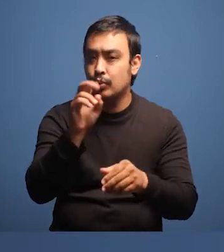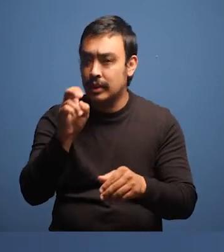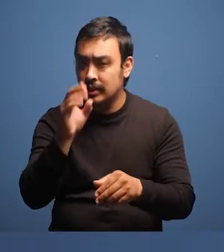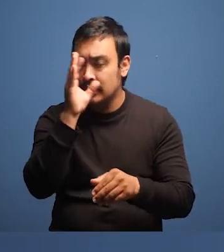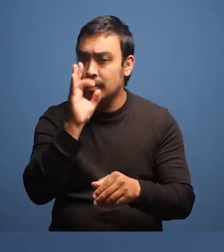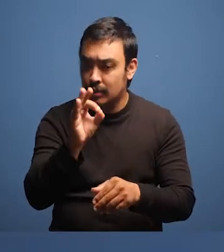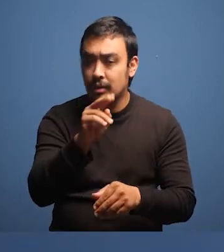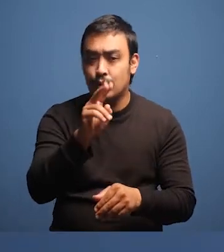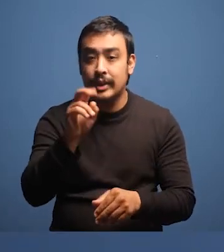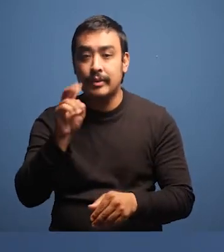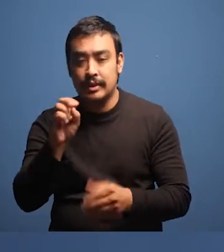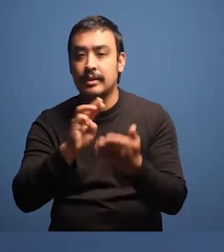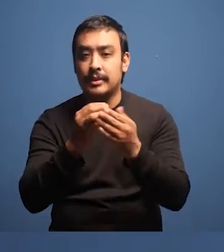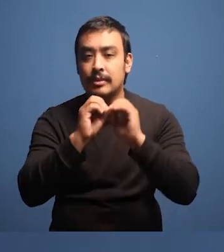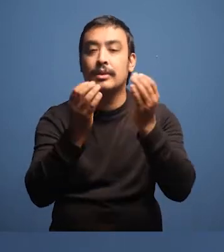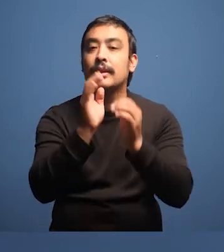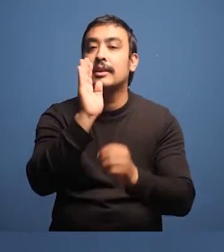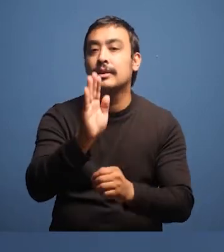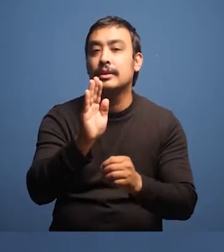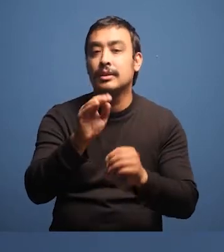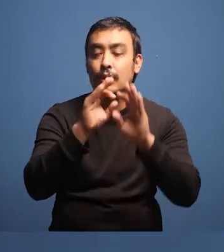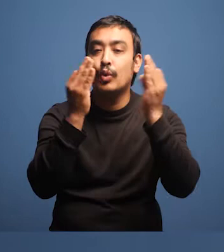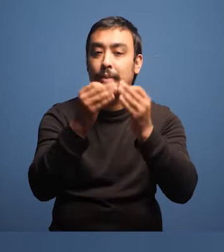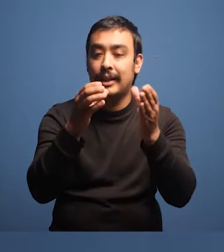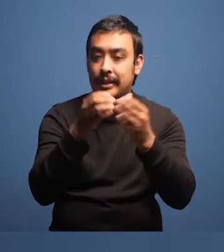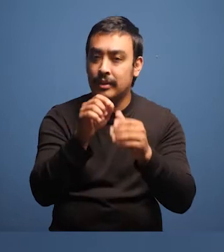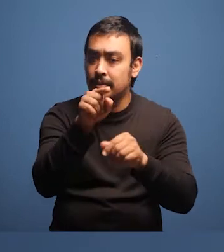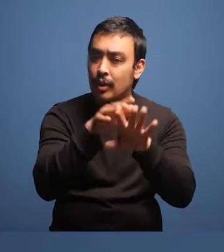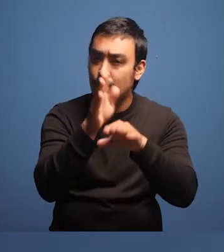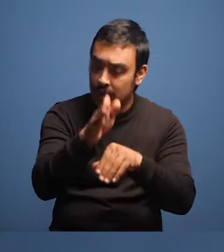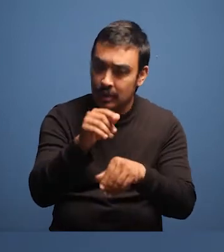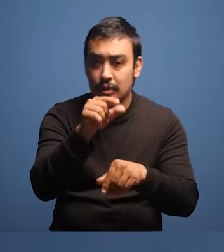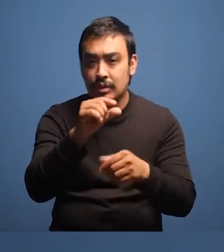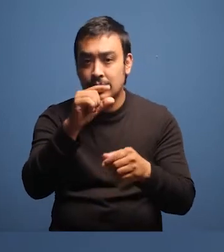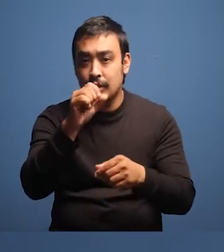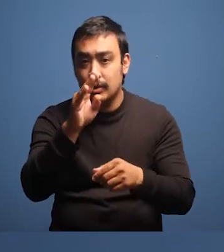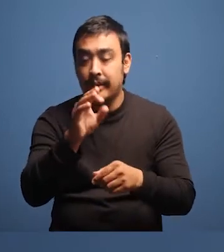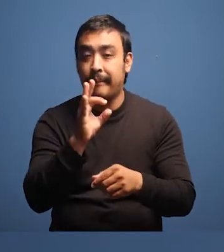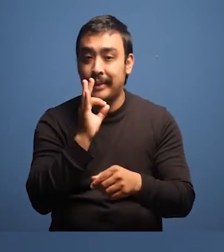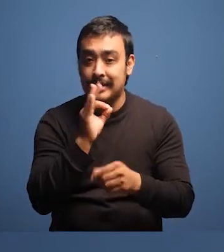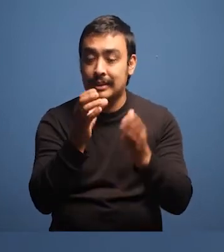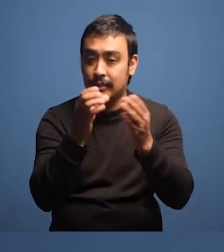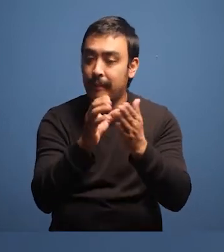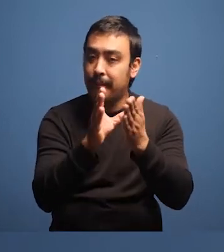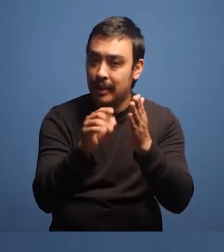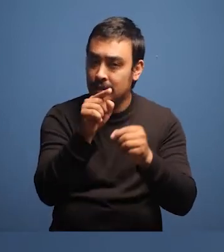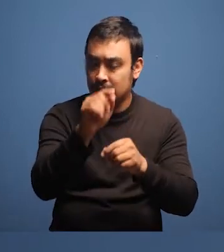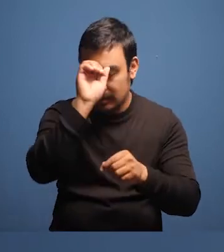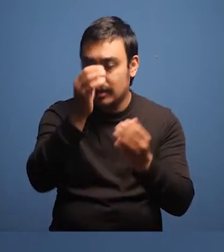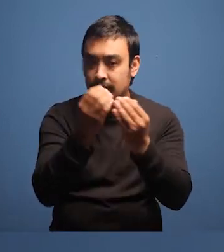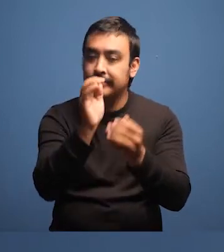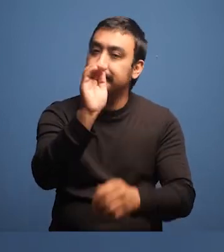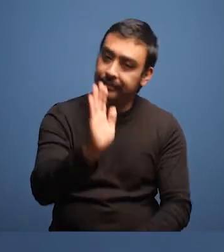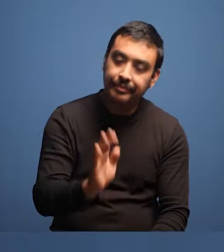हामीले 20 under 20 चाहिँ अनाउन्स हुन लागेको छ ग्लोकल टिन हिरोको। त्यसको लागि चाहिँ हजुरहरूले ग्लोकल टिन हिरोको फेसबुक पेजमा गएर त्यसबारे जानकारी नि लिन